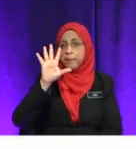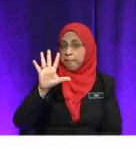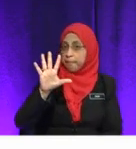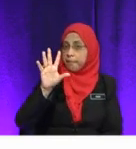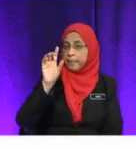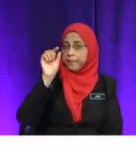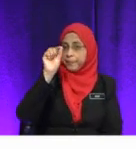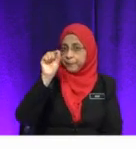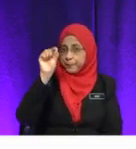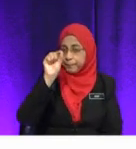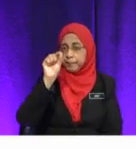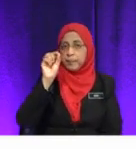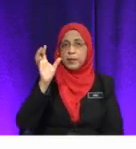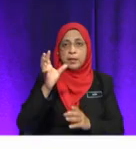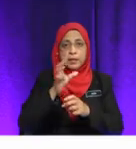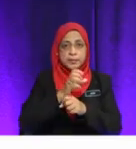sama